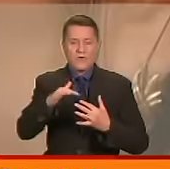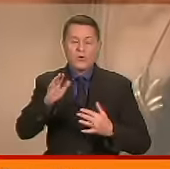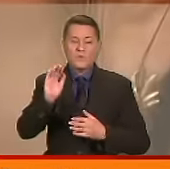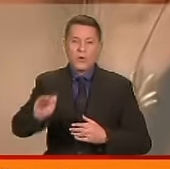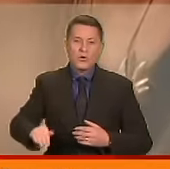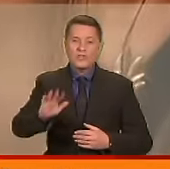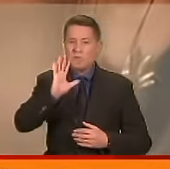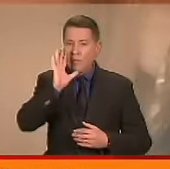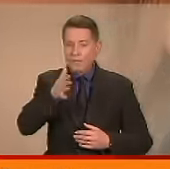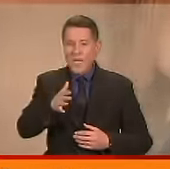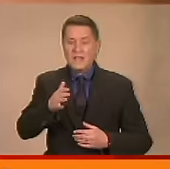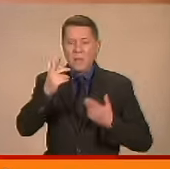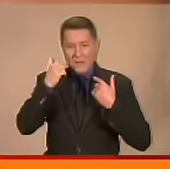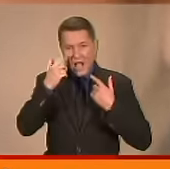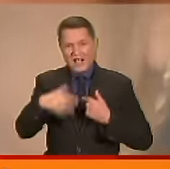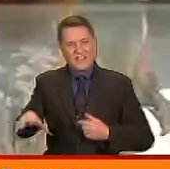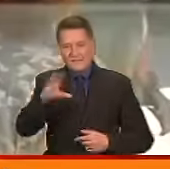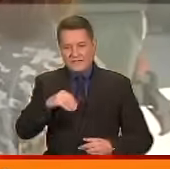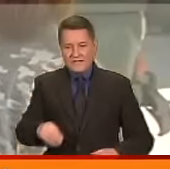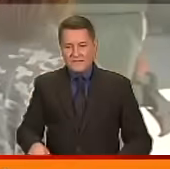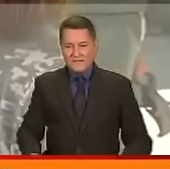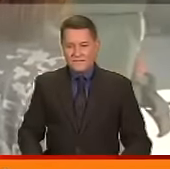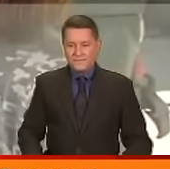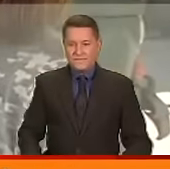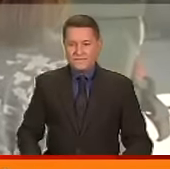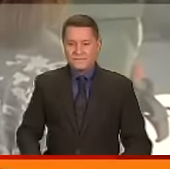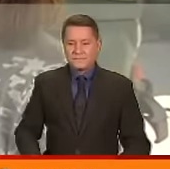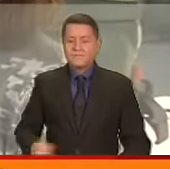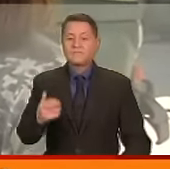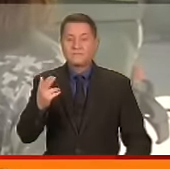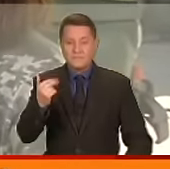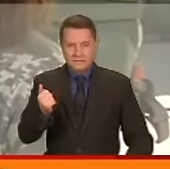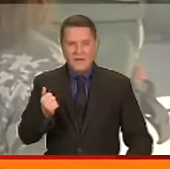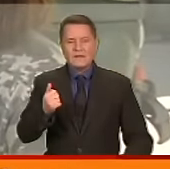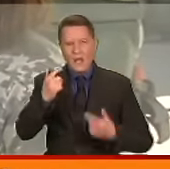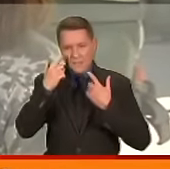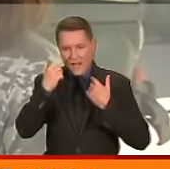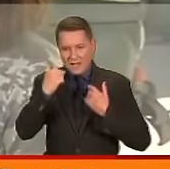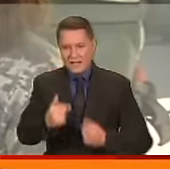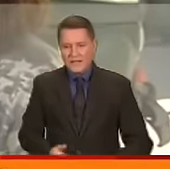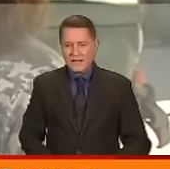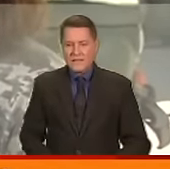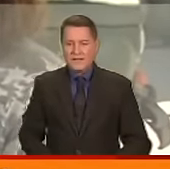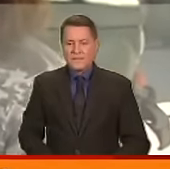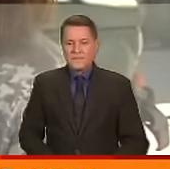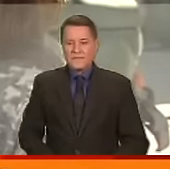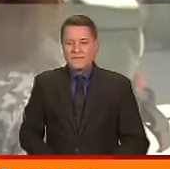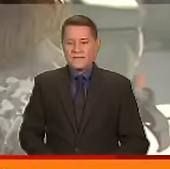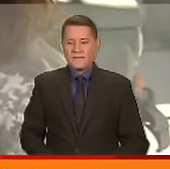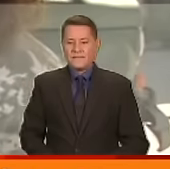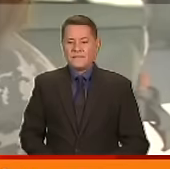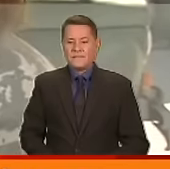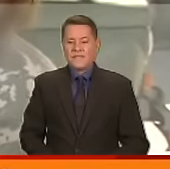прощалася востаннє, плакали всі. Чесно, да. Я йому не показувала цього.